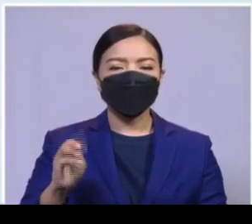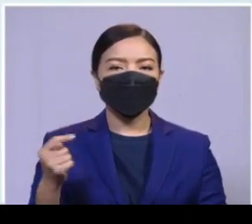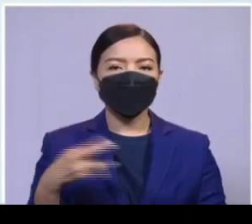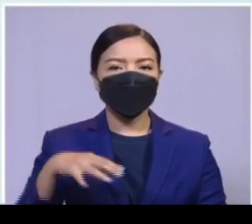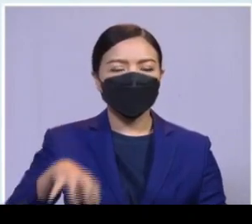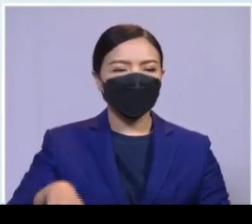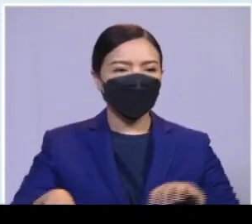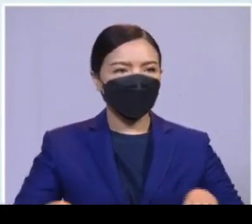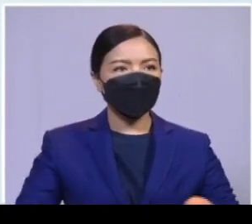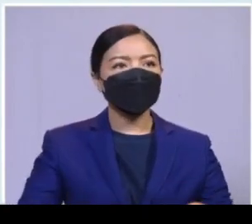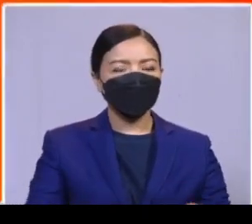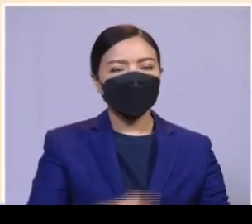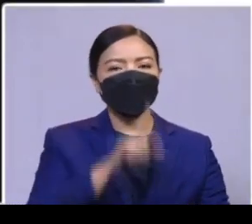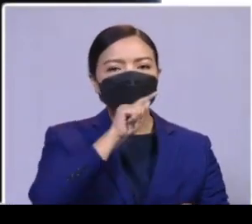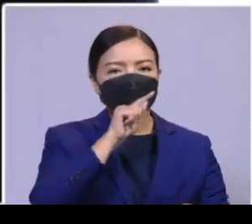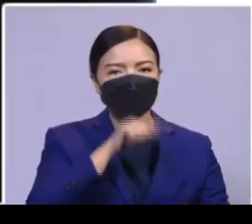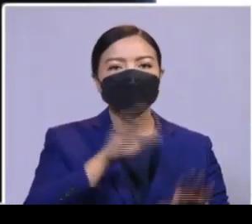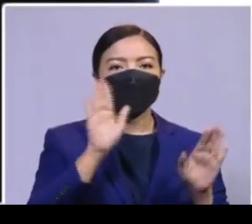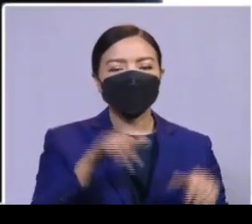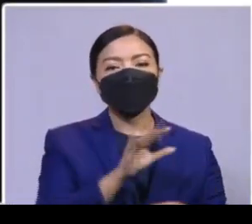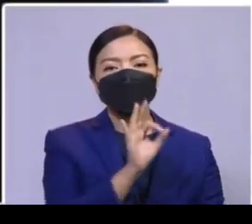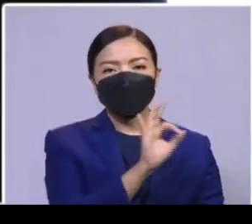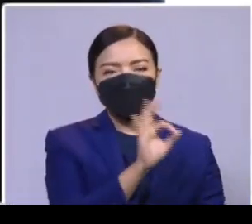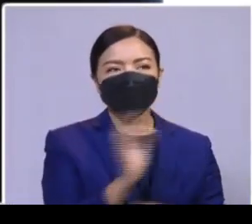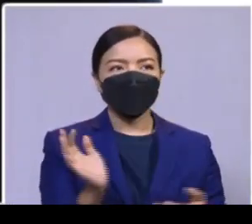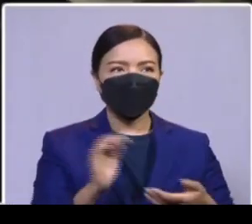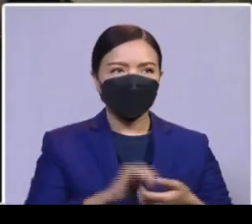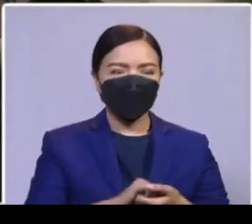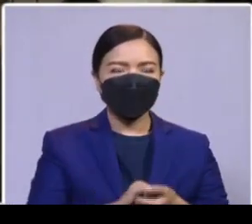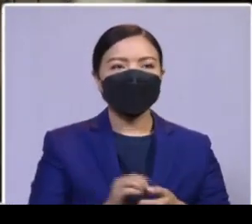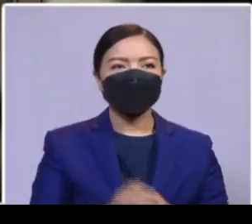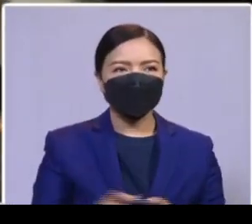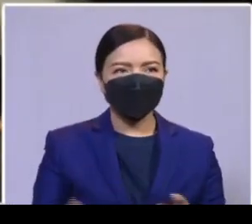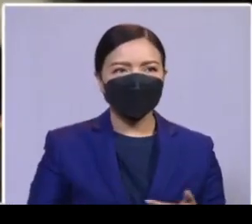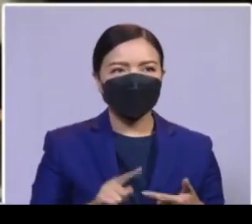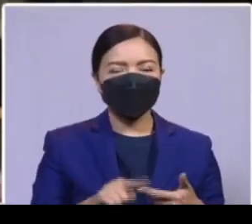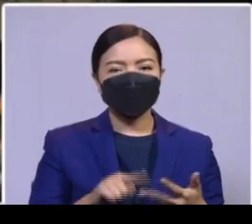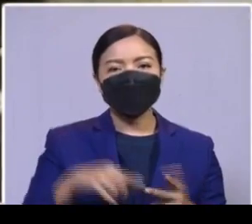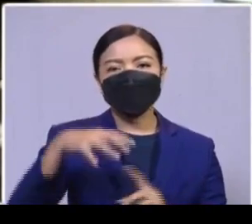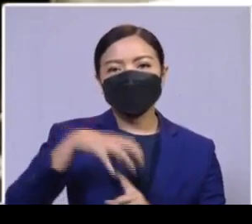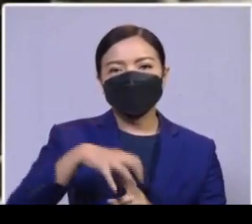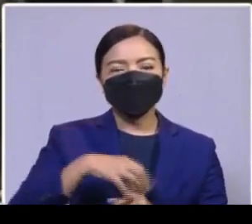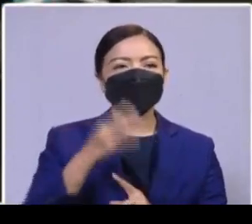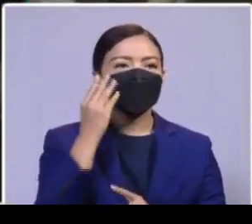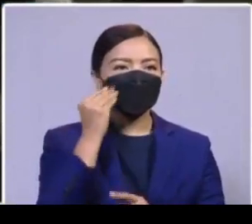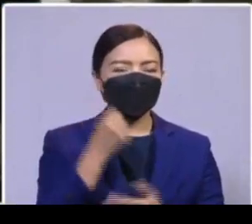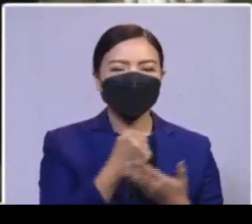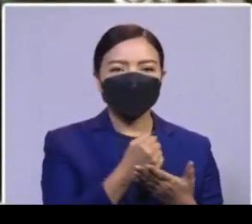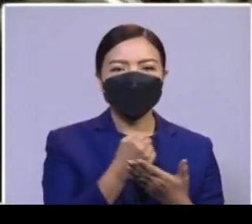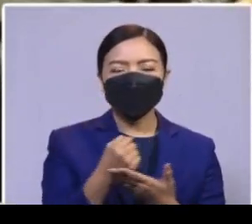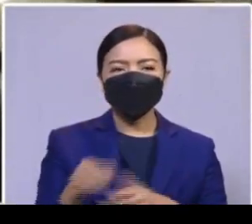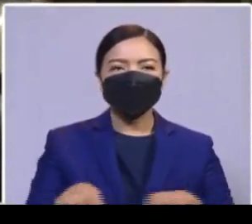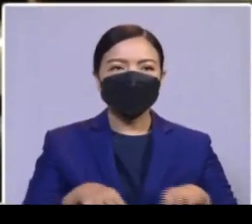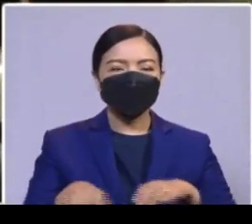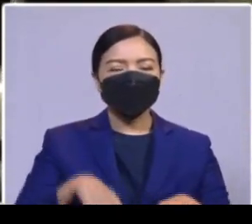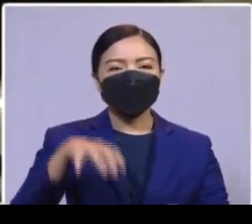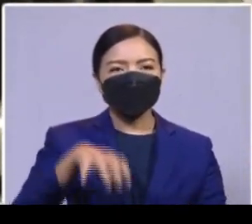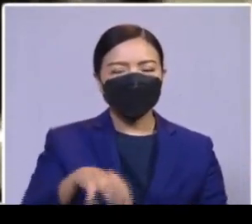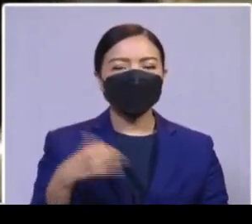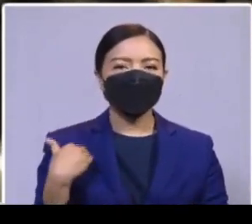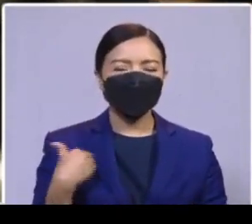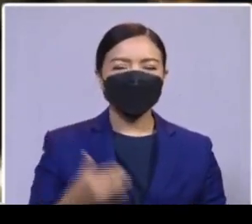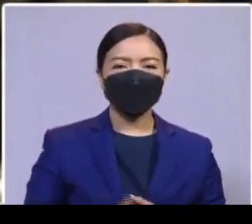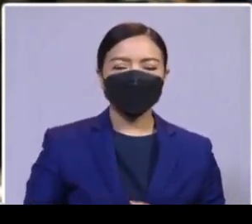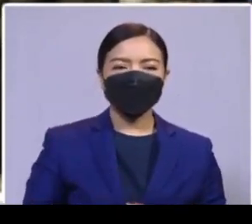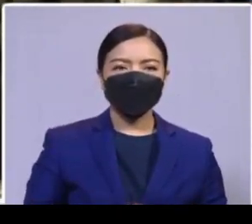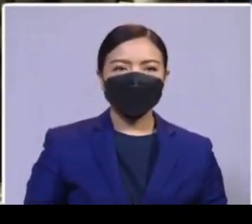องทุนพัฒนาสื่อปลอดภัยและสร้างสรรค์แล้วยังมีเจ้าบ้านที่น่ารักอย่างเมืองพัทยาที่อำนวยความสะดวกในเรื่องของสถานที่จัดงาน